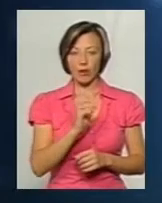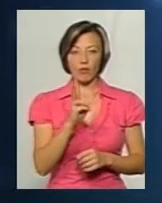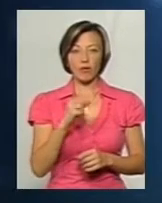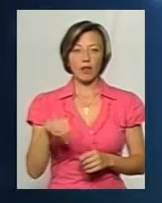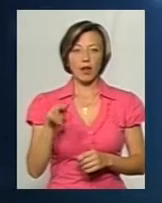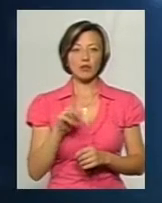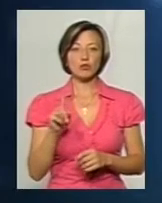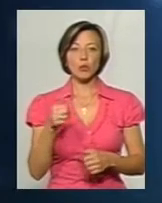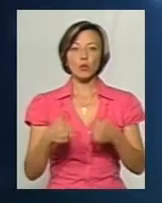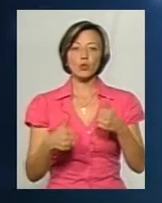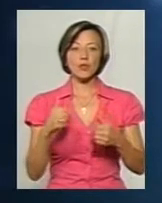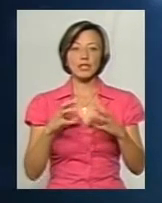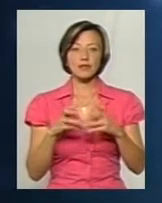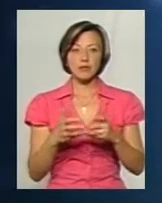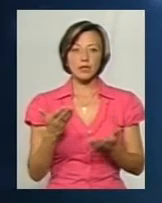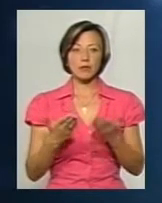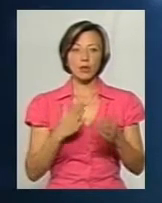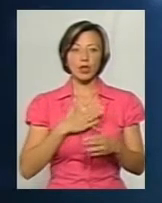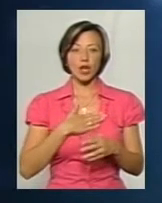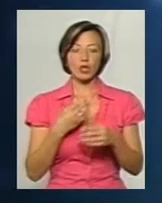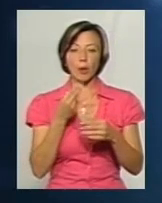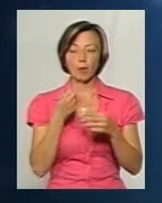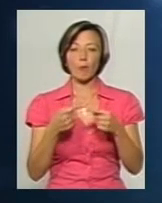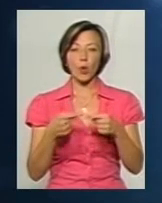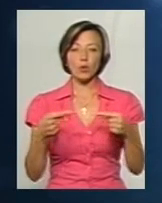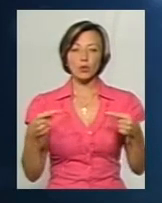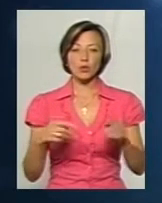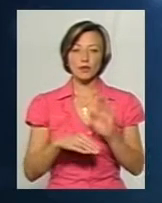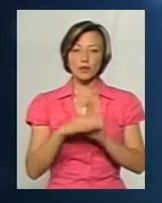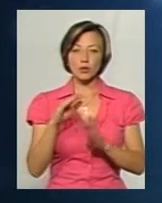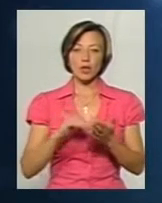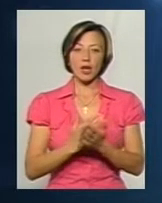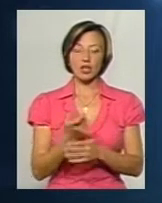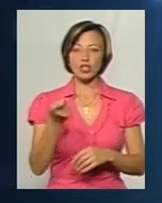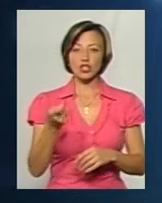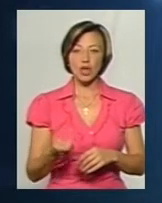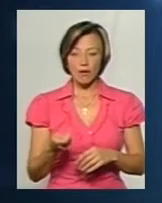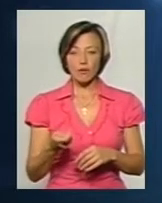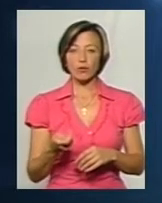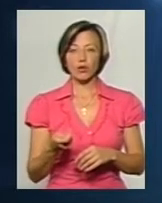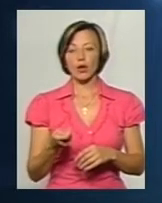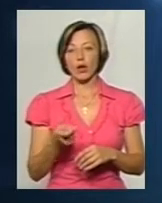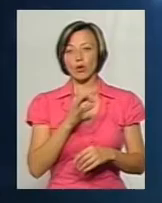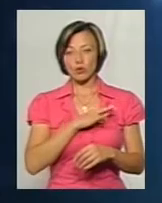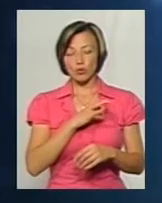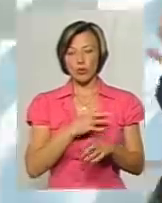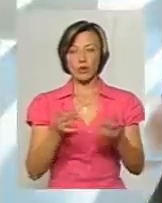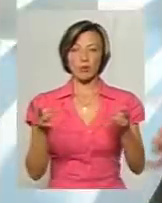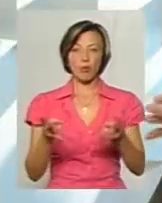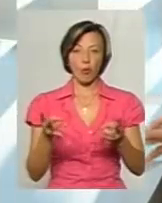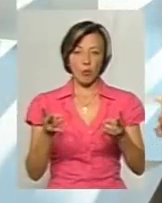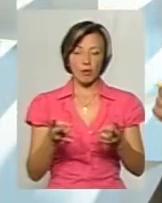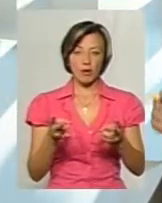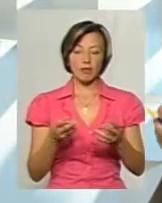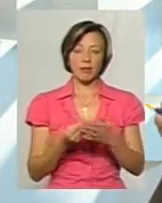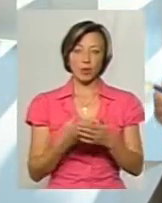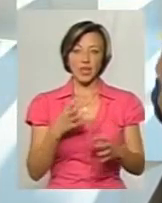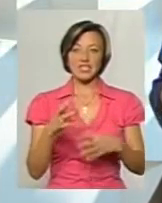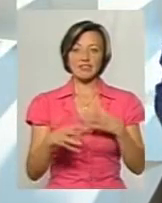щоб конкурувати в світі, мабуть, наша продукція повинна бути високоякісною, дешевою за собівартістю та користуватися попитом на дорогих